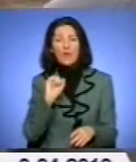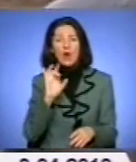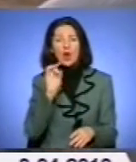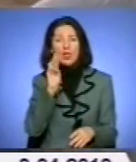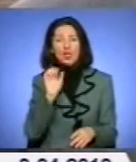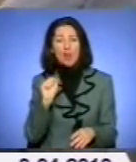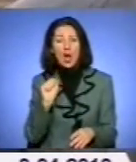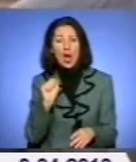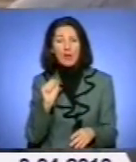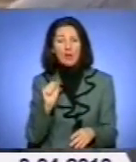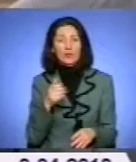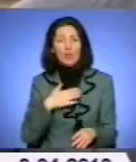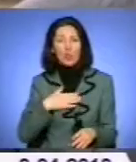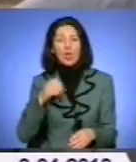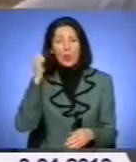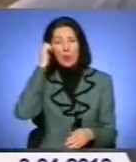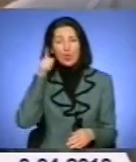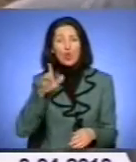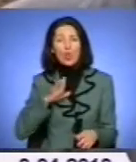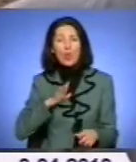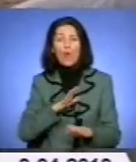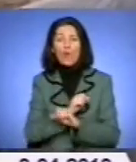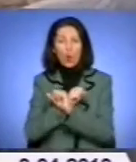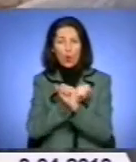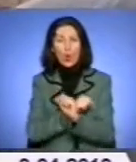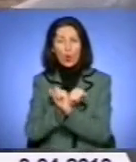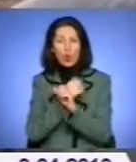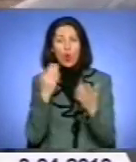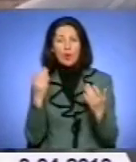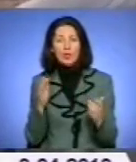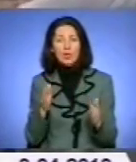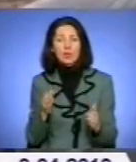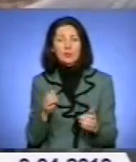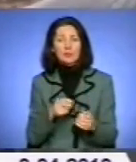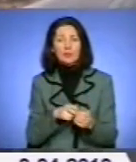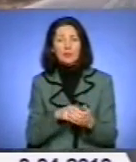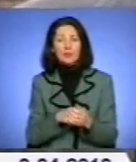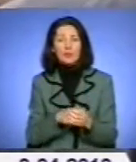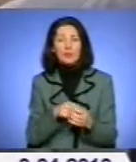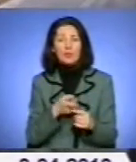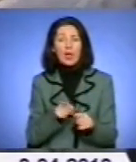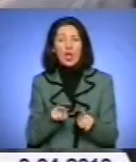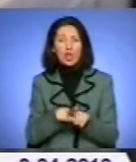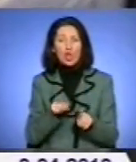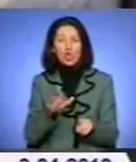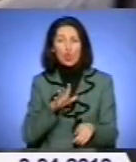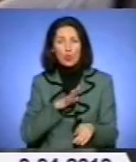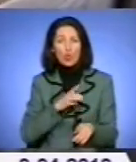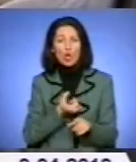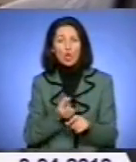то тут вже був курорт, який поступав ще тільки Заліщиком. А так тут було